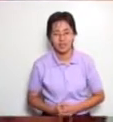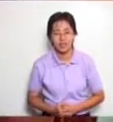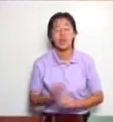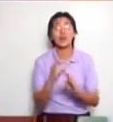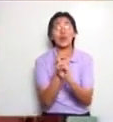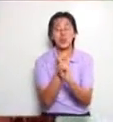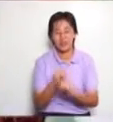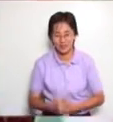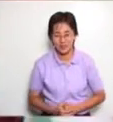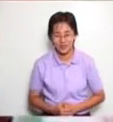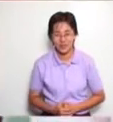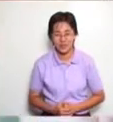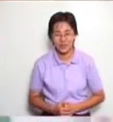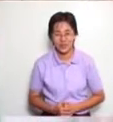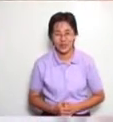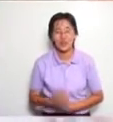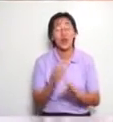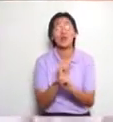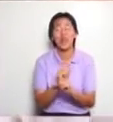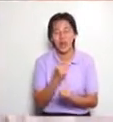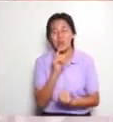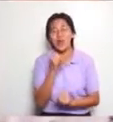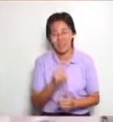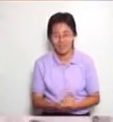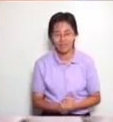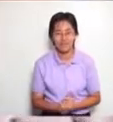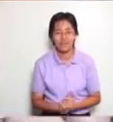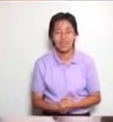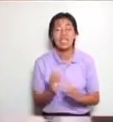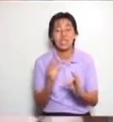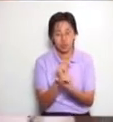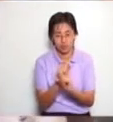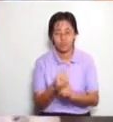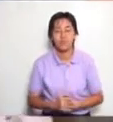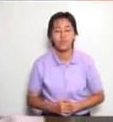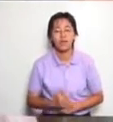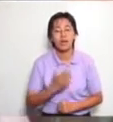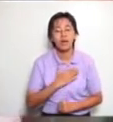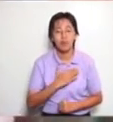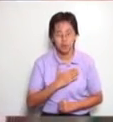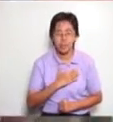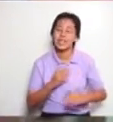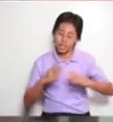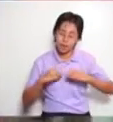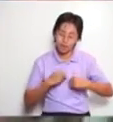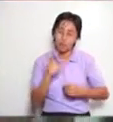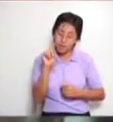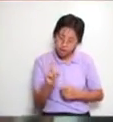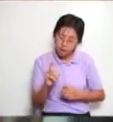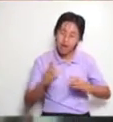ูแล้วผมจะทำใจได้ครัหนึ่